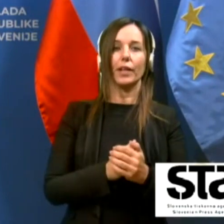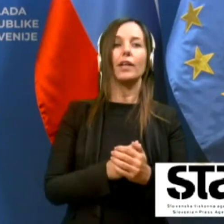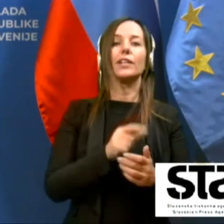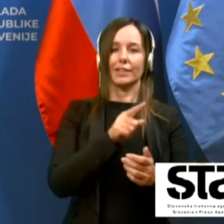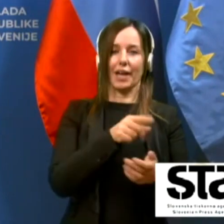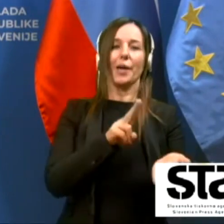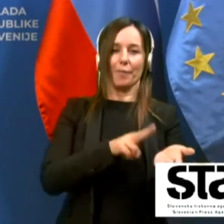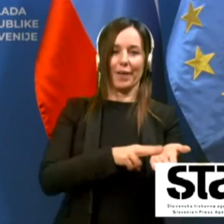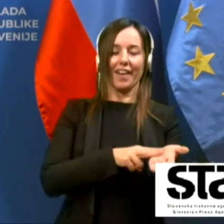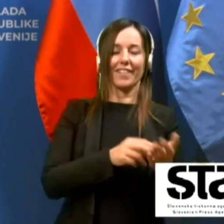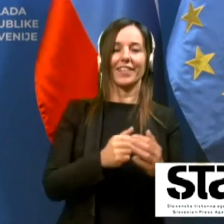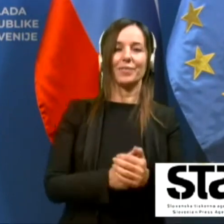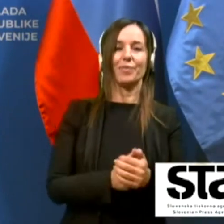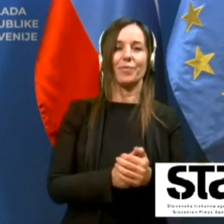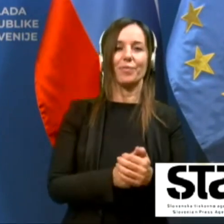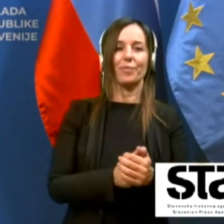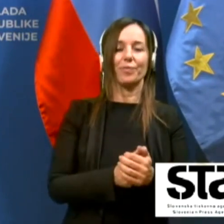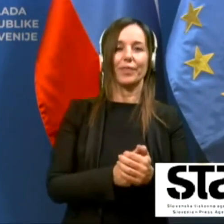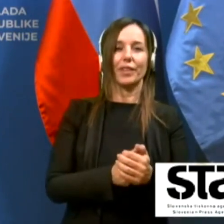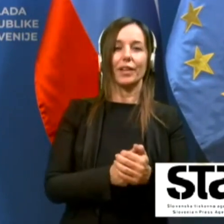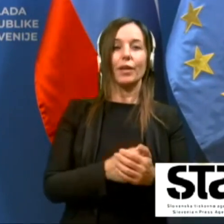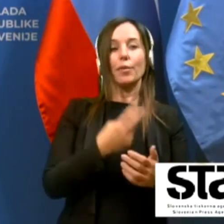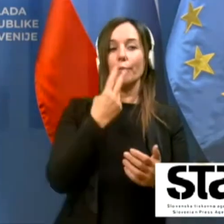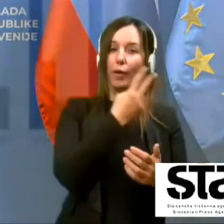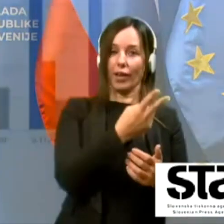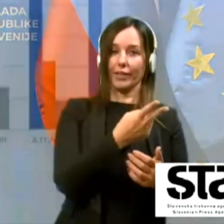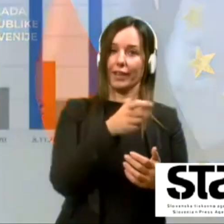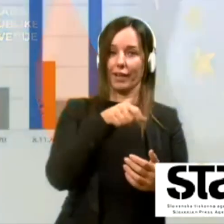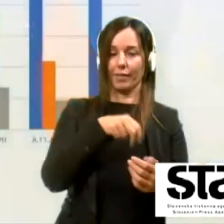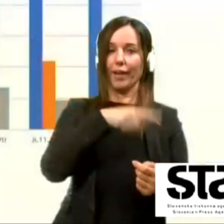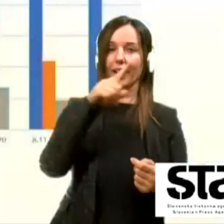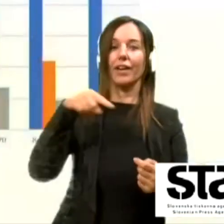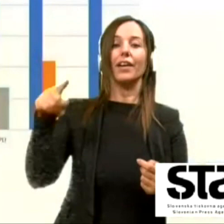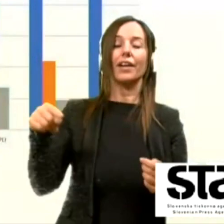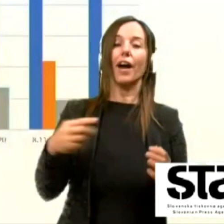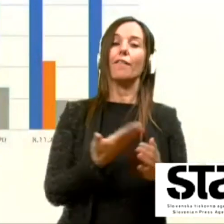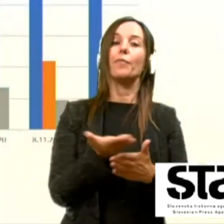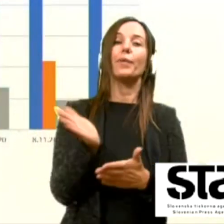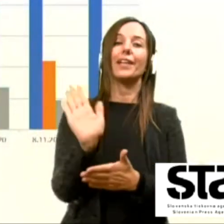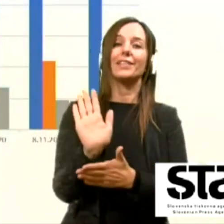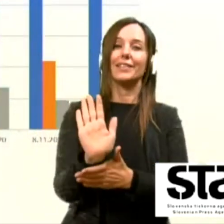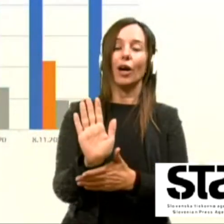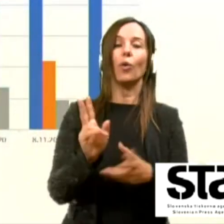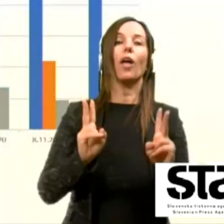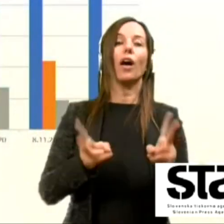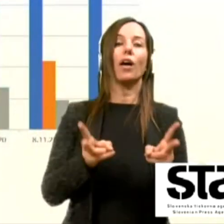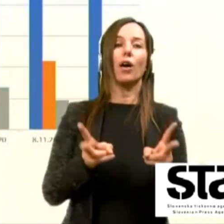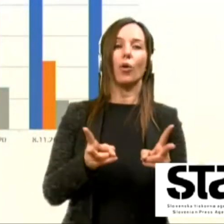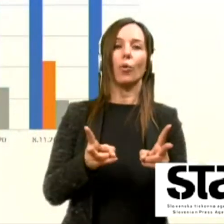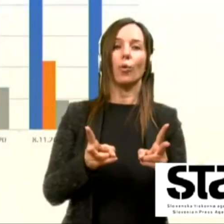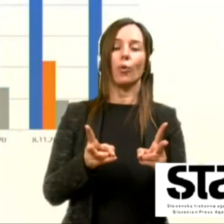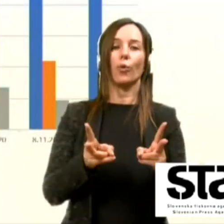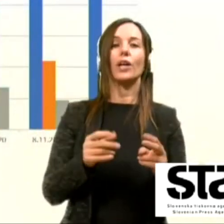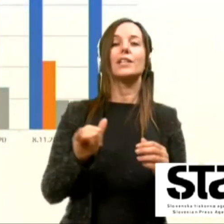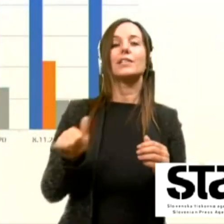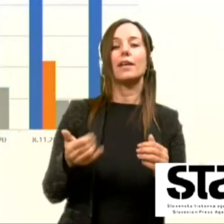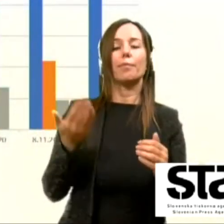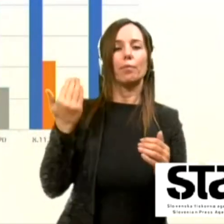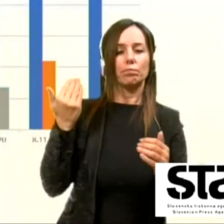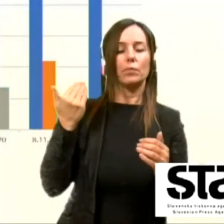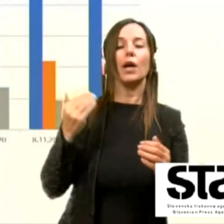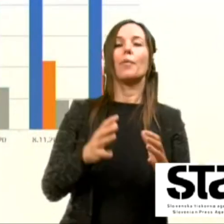Tale bo ta pravi, takole. Poglejte, tukaj imamo predstavljeno, kako se je